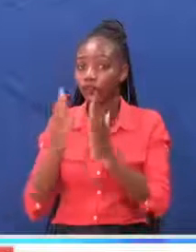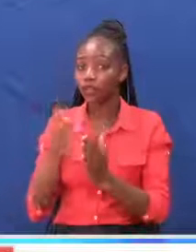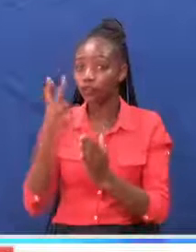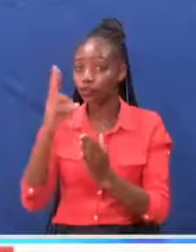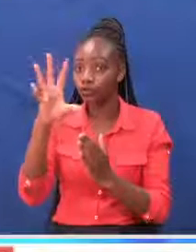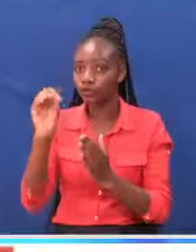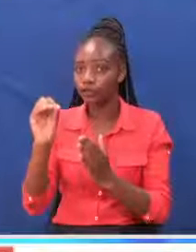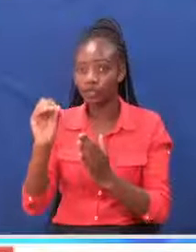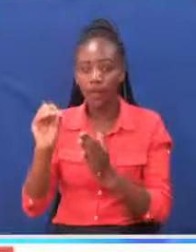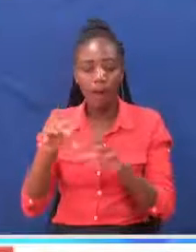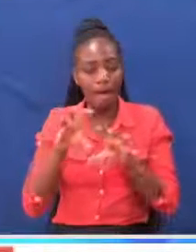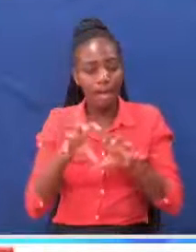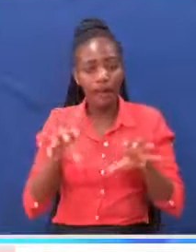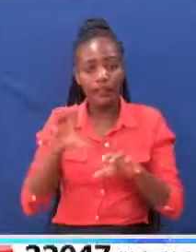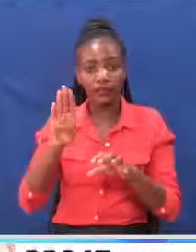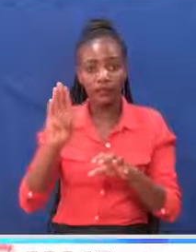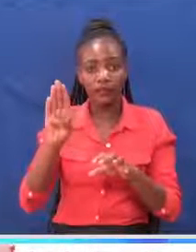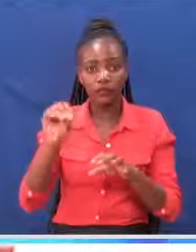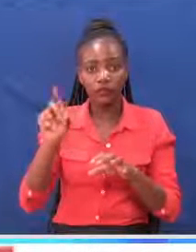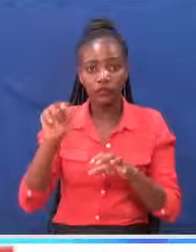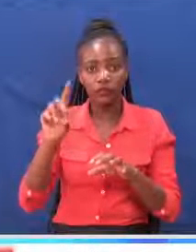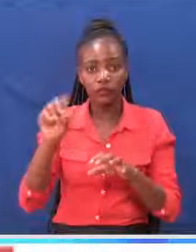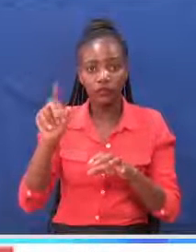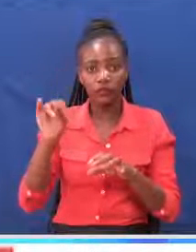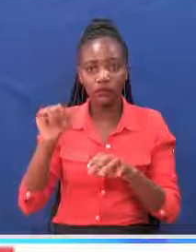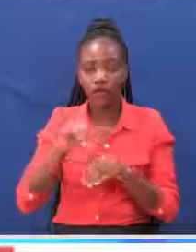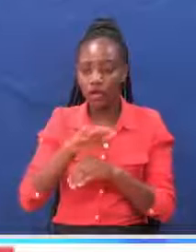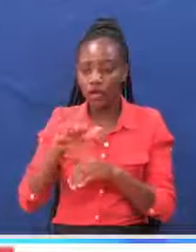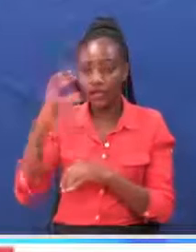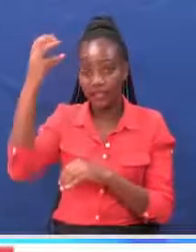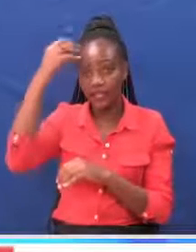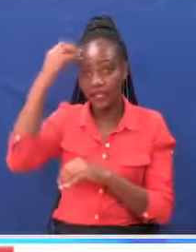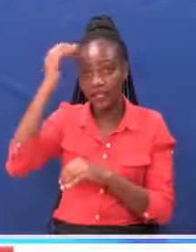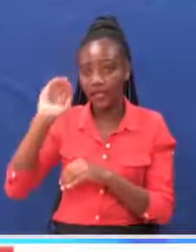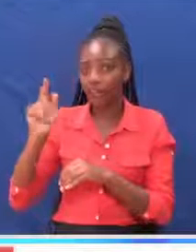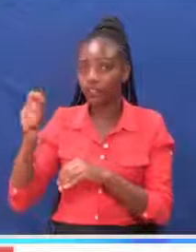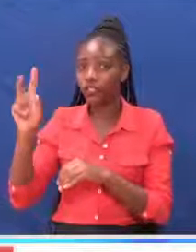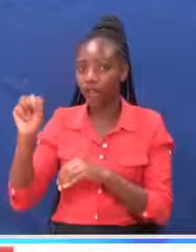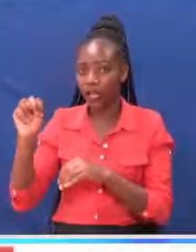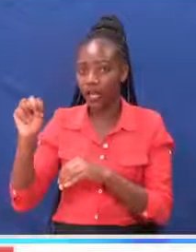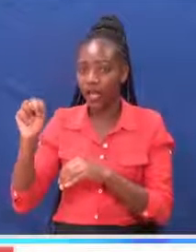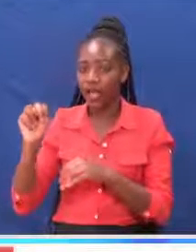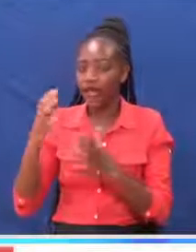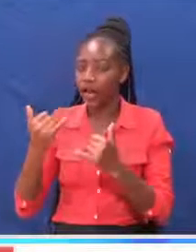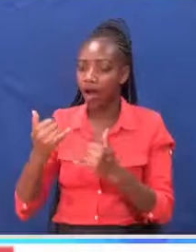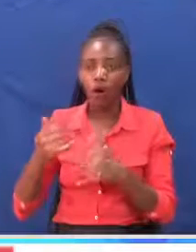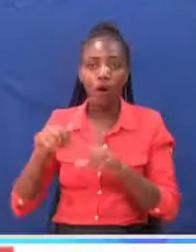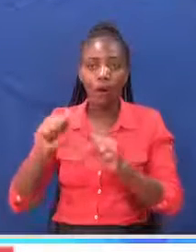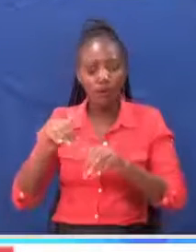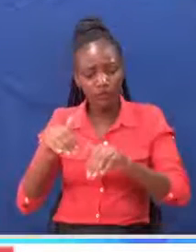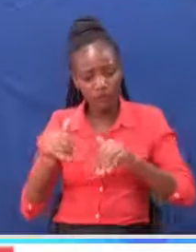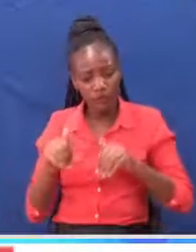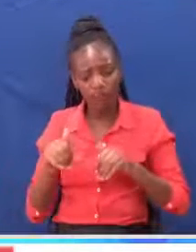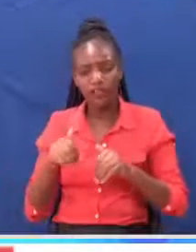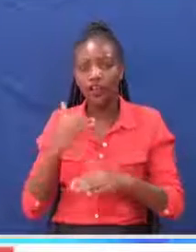250 wa soko la Bondeni katika mtaa wa mabanda wa Tuwan mjini Kitale, kaunti ya Trans Nzoia, watalazimika kusubiri kwa